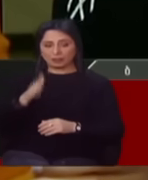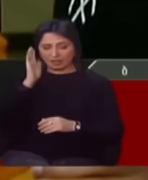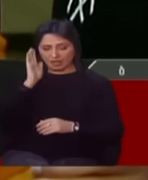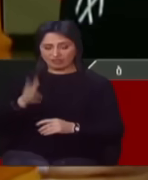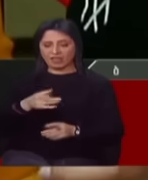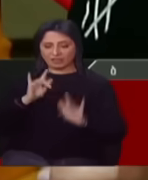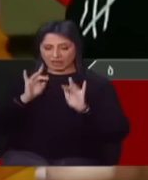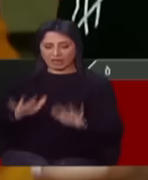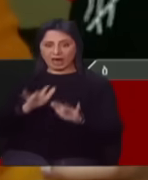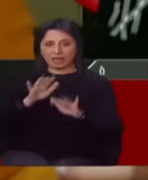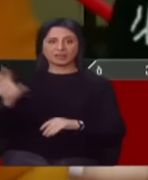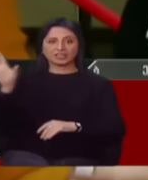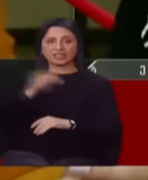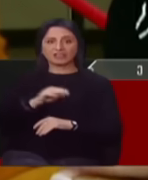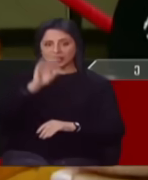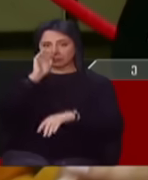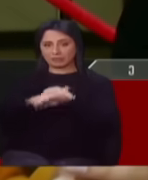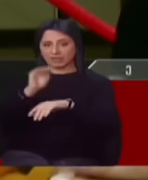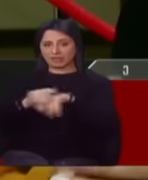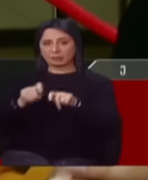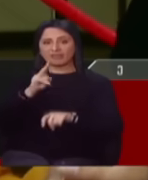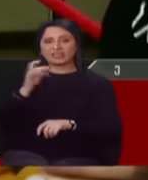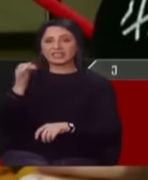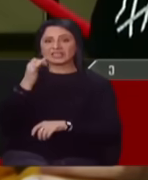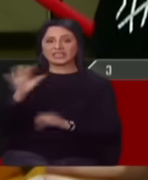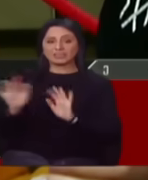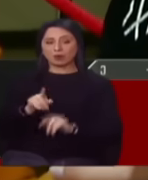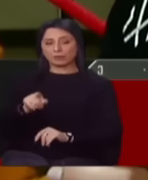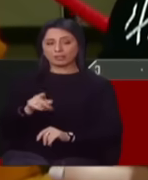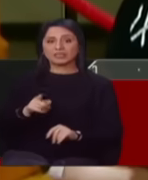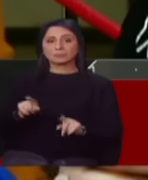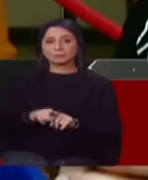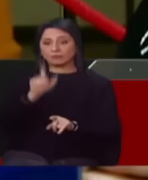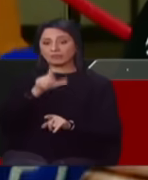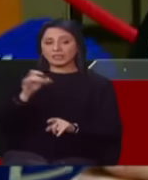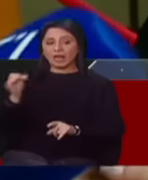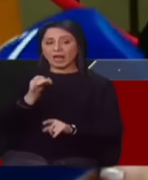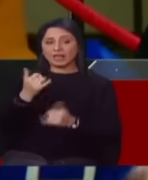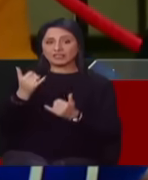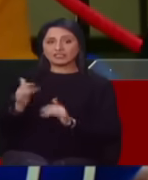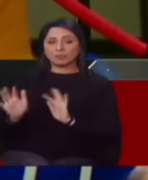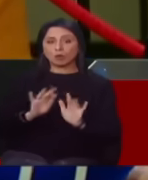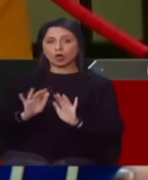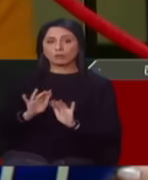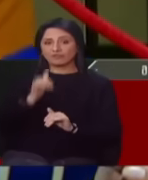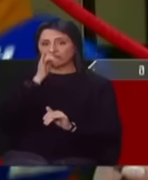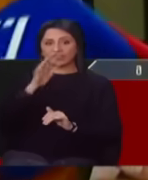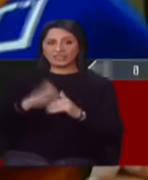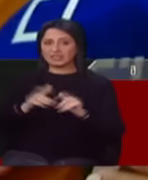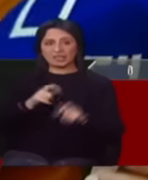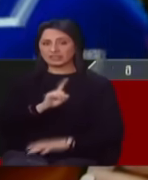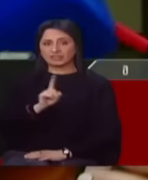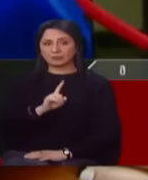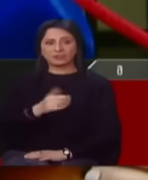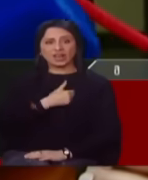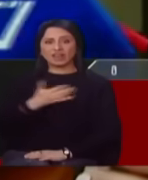გვექნება რეაგირება, ყველას მხილება, ვინ რა ინტერესებით მოქმედებს. ასე რომ, ხალხის ინტერესებისთვის მოქმედება ვერ სანქცირდება.